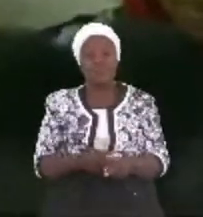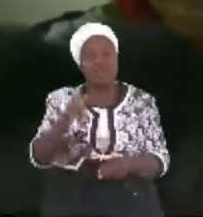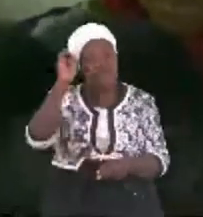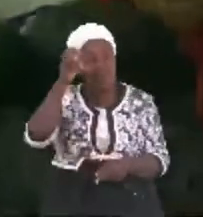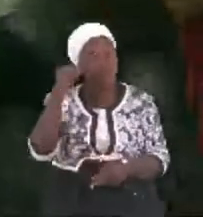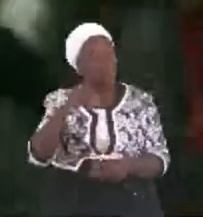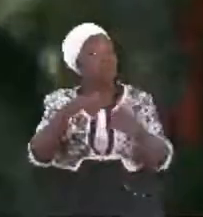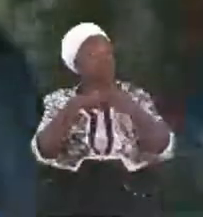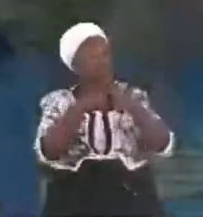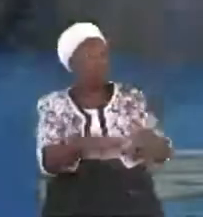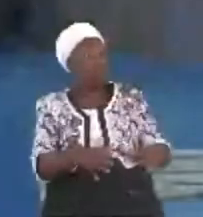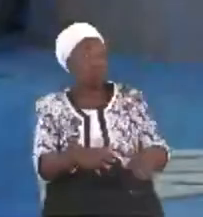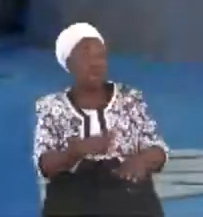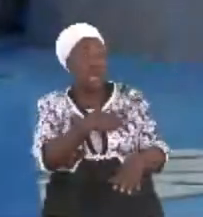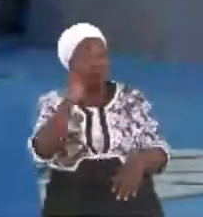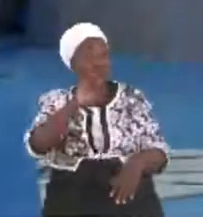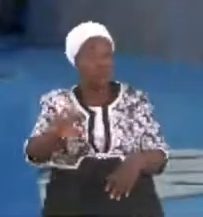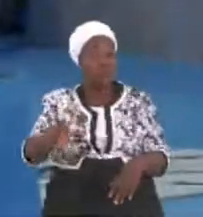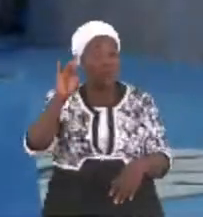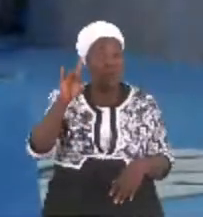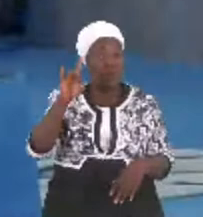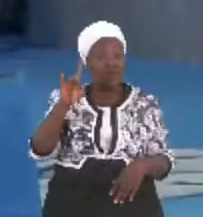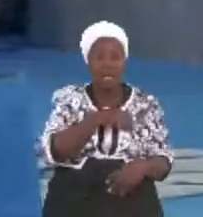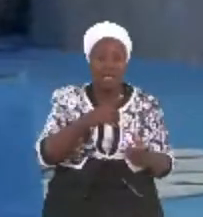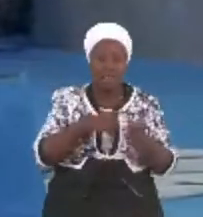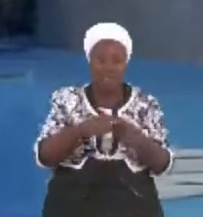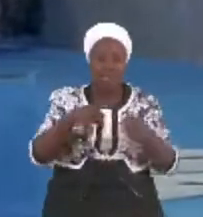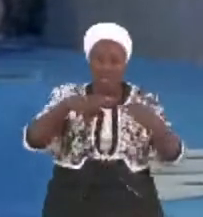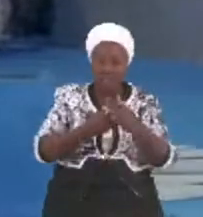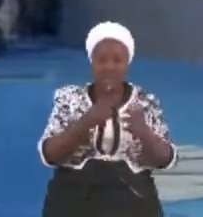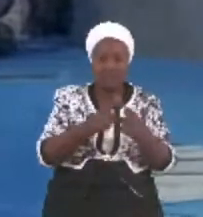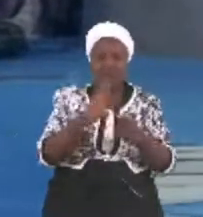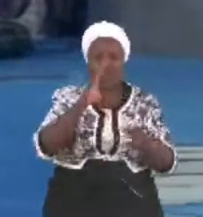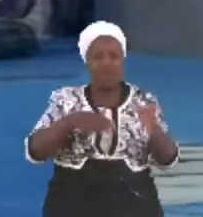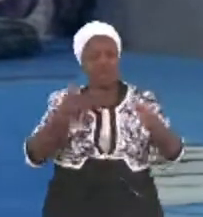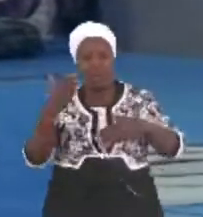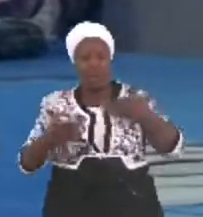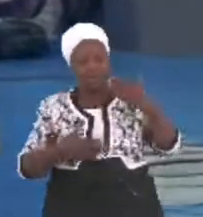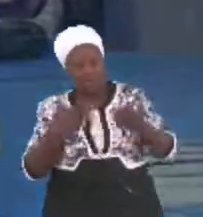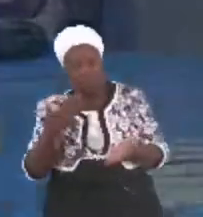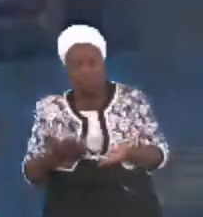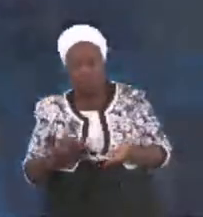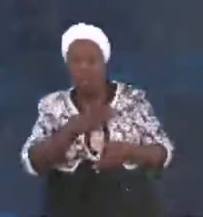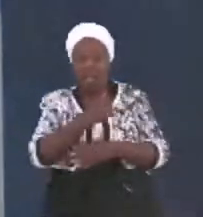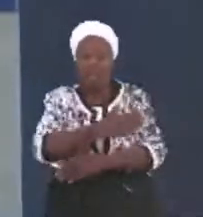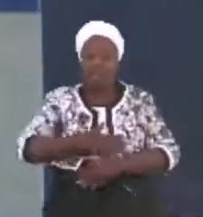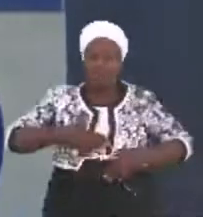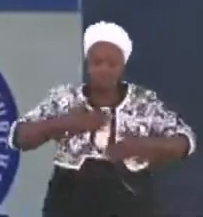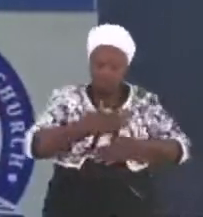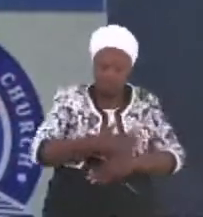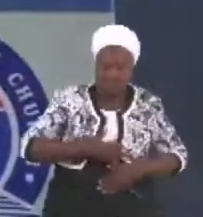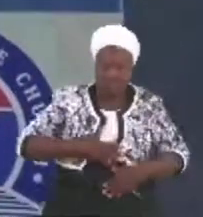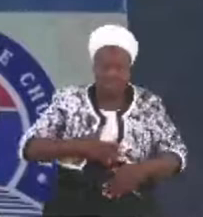perdu et il est retrouvé et il commençait à se réjouir. Ça, c'est le miracle. Quand tu te